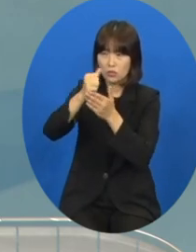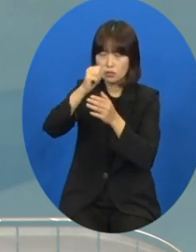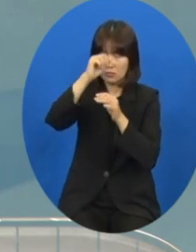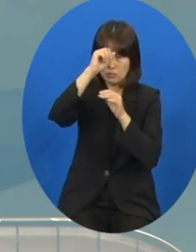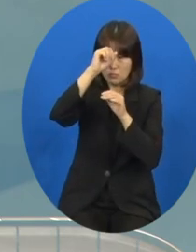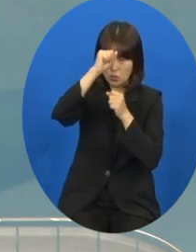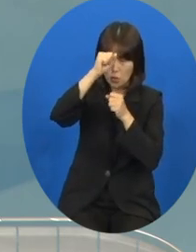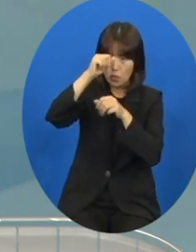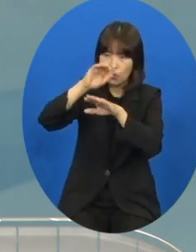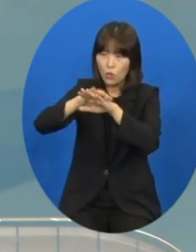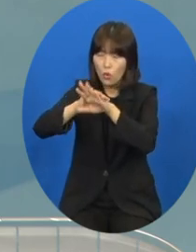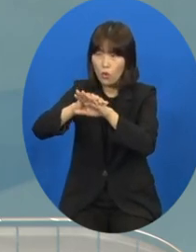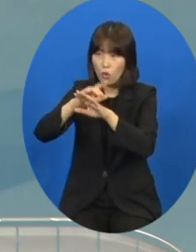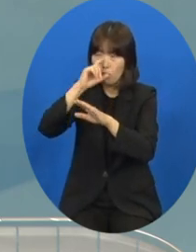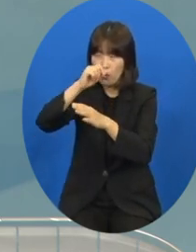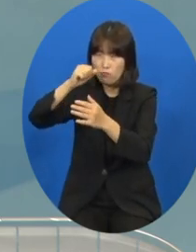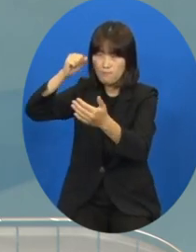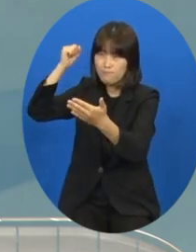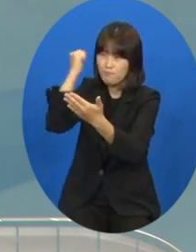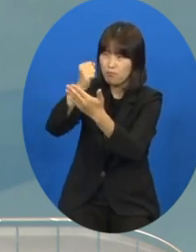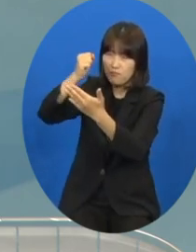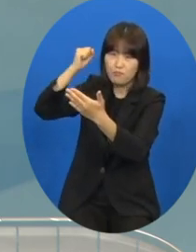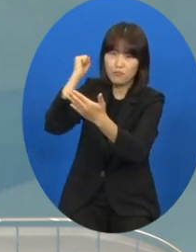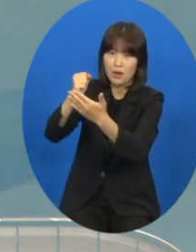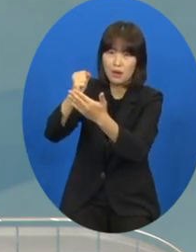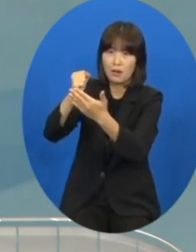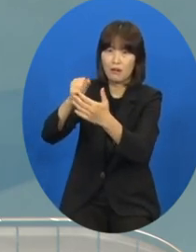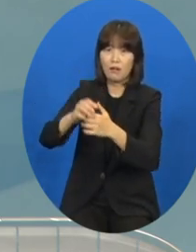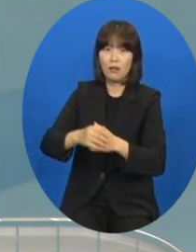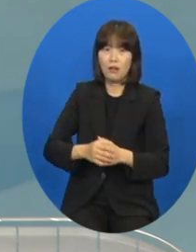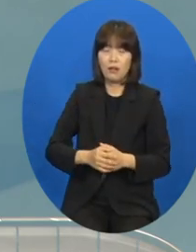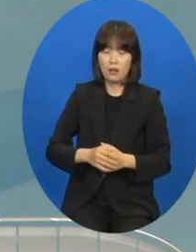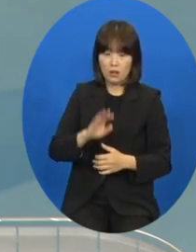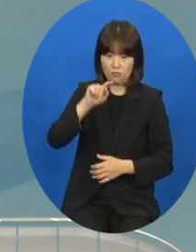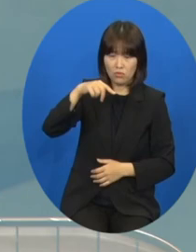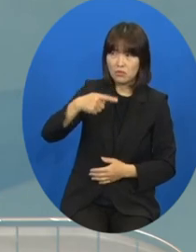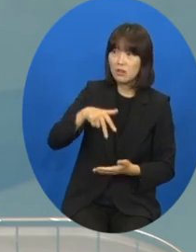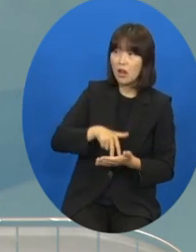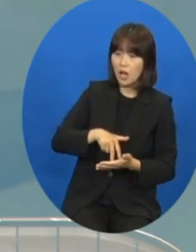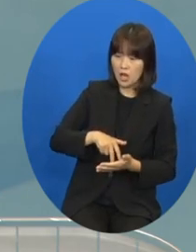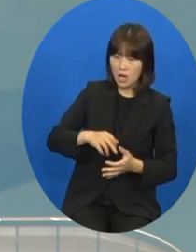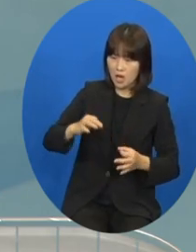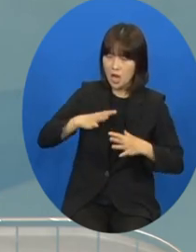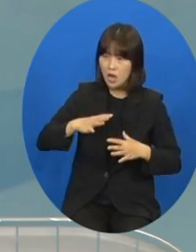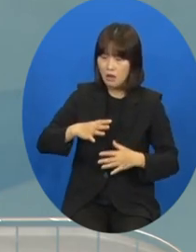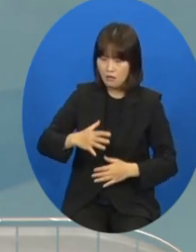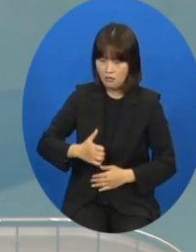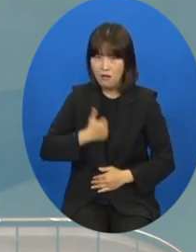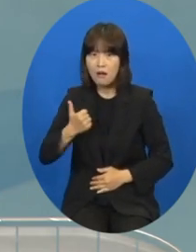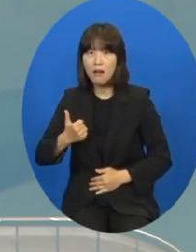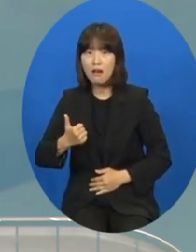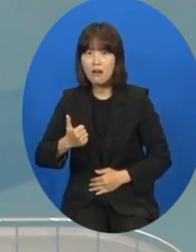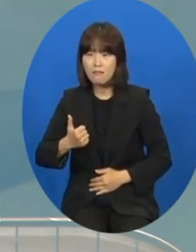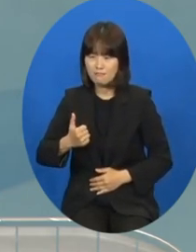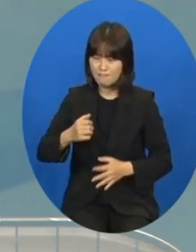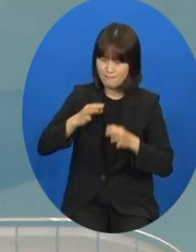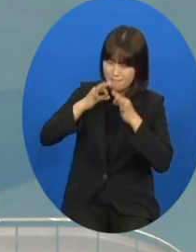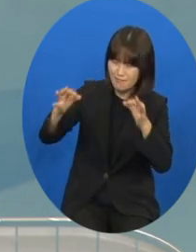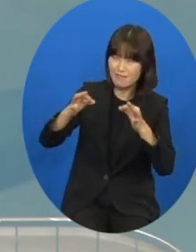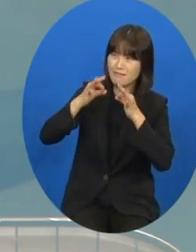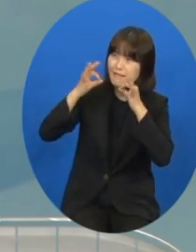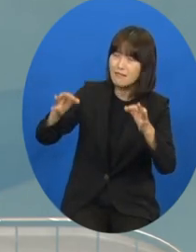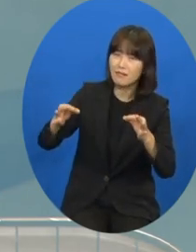거예요. 윌리엄 부스가 얼마나 놀라고 얼마나 화가 나는지 소리를